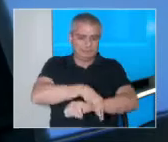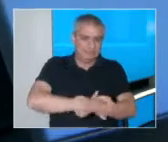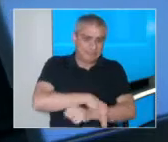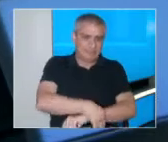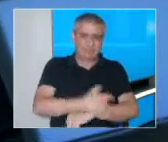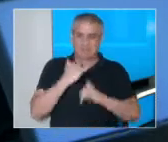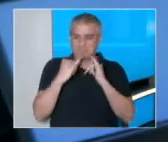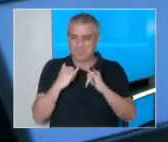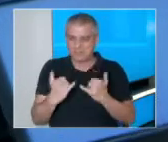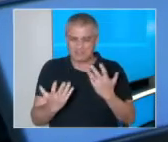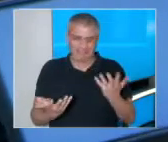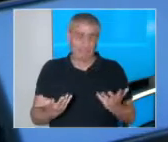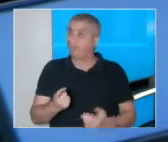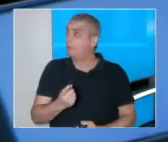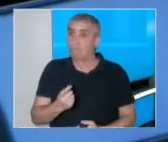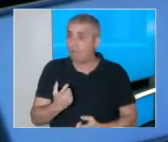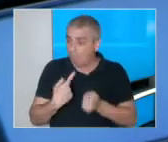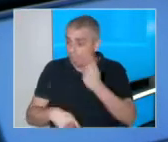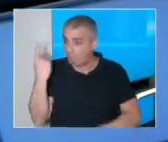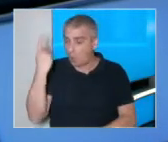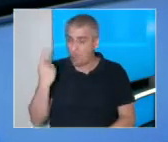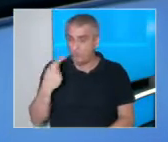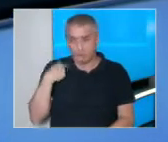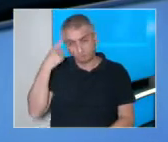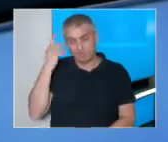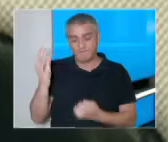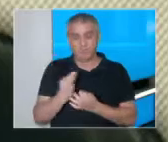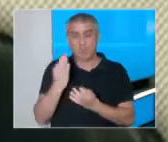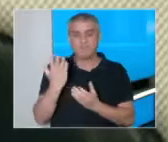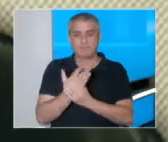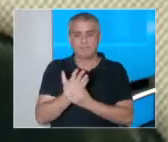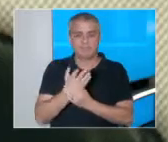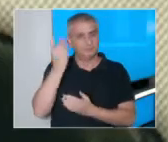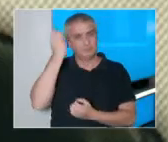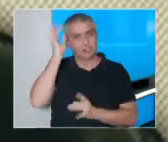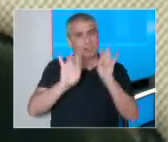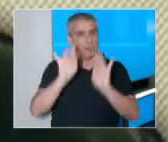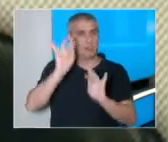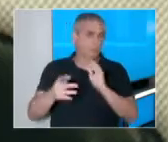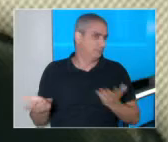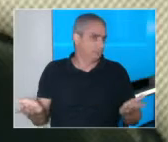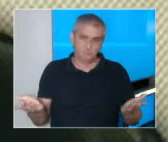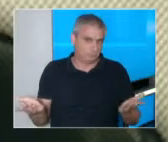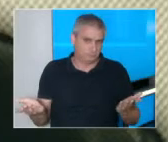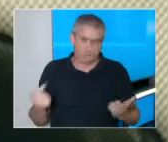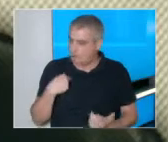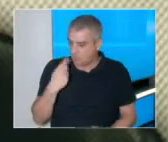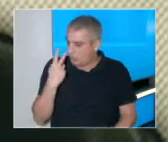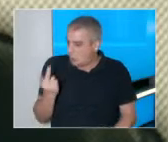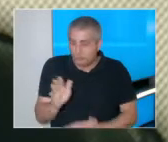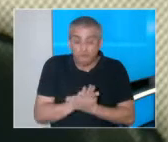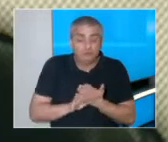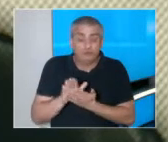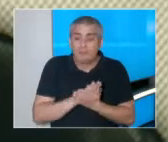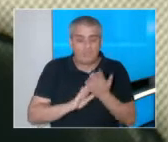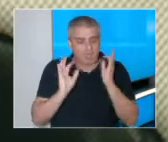הצמידים והמתנות? ההפך. אני חושב שיש פה תפירת תיקים, אני חושב שיש פה עלילת דם, אני לא רואה שום